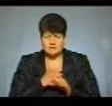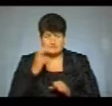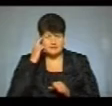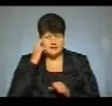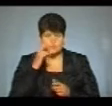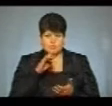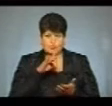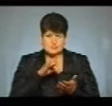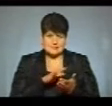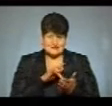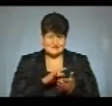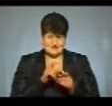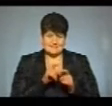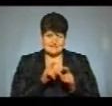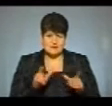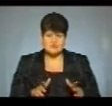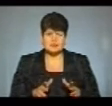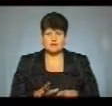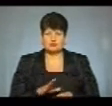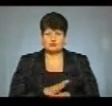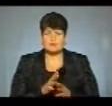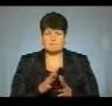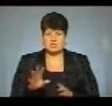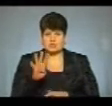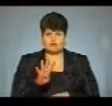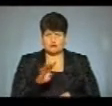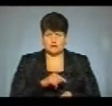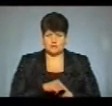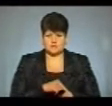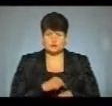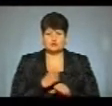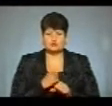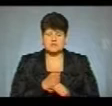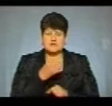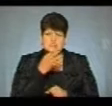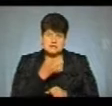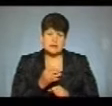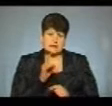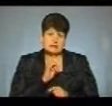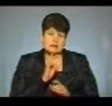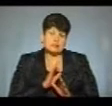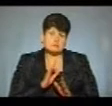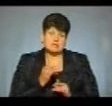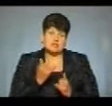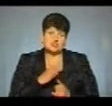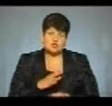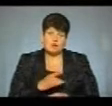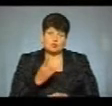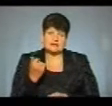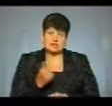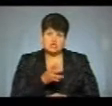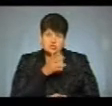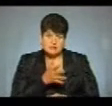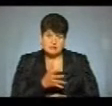Київському центрі термічної травми і хірургії, тривала більше 4 годин. Зробили і сказали, ніби і зараз ми чекаємо тиждень часу